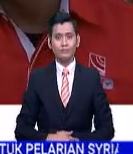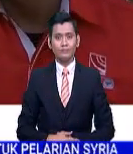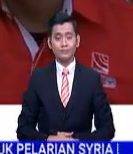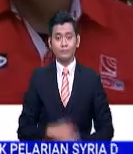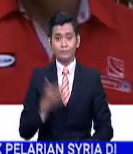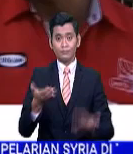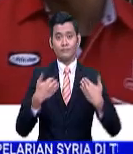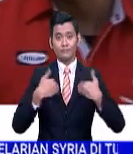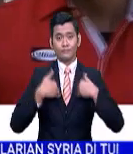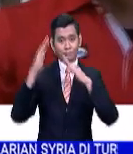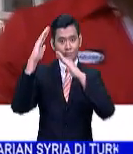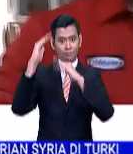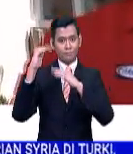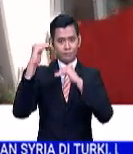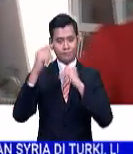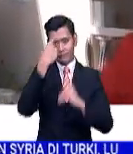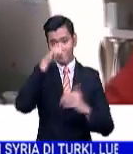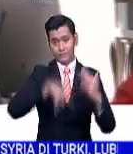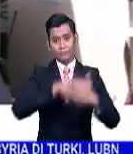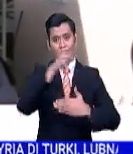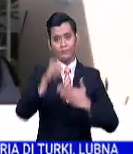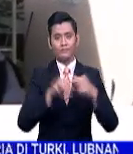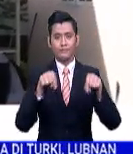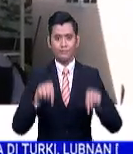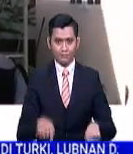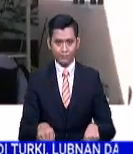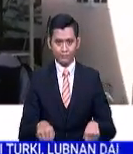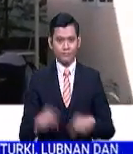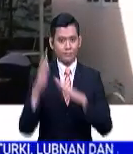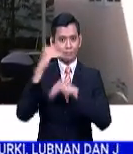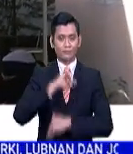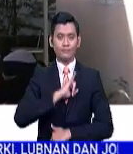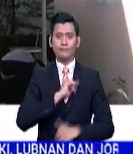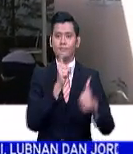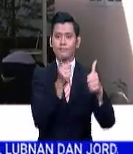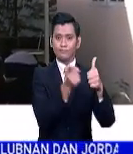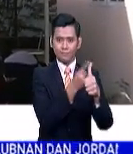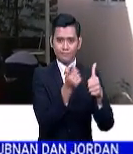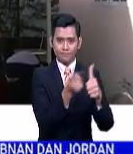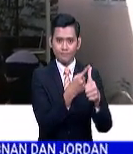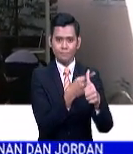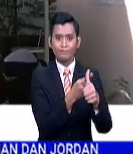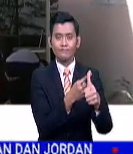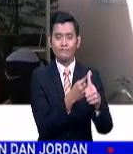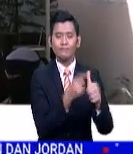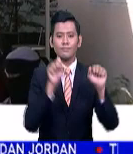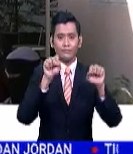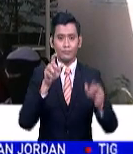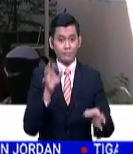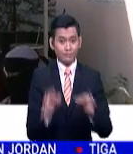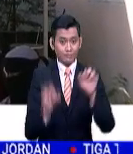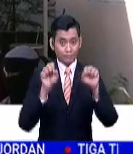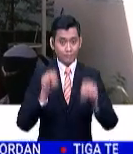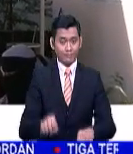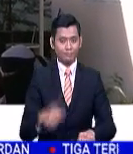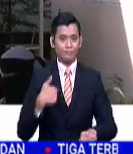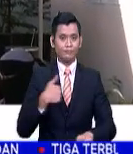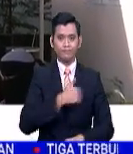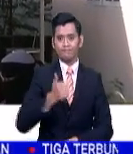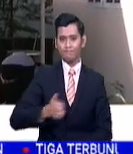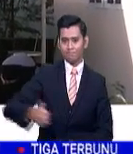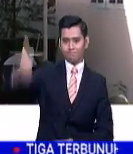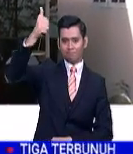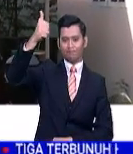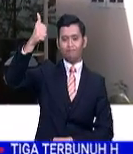untuk program ini? Harapan saya, nombor satunya kalau boleh kita nak menang dalam